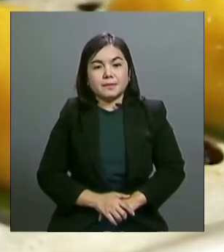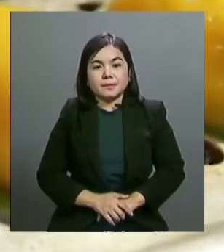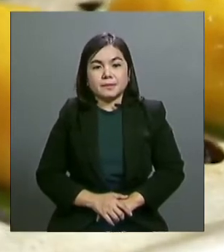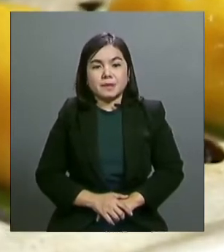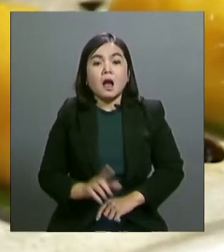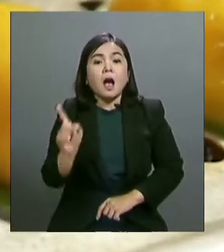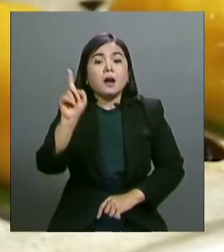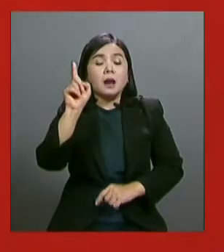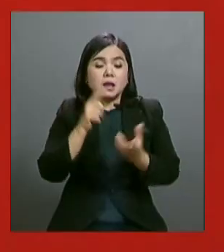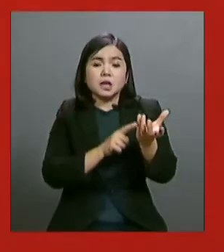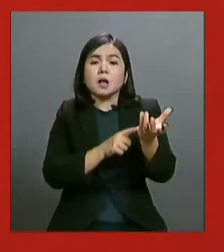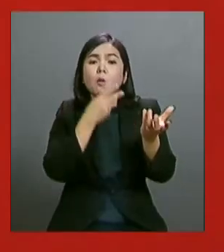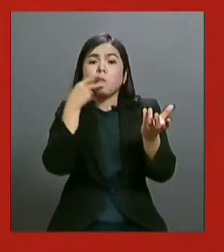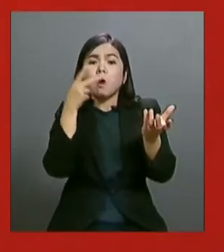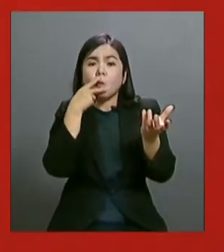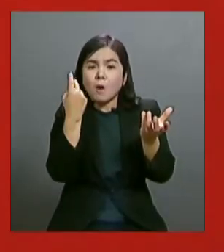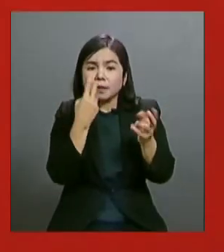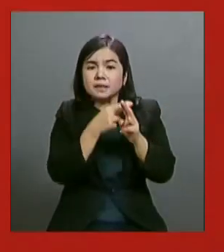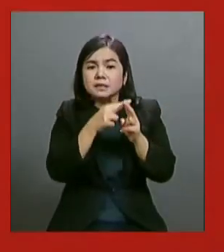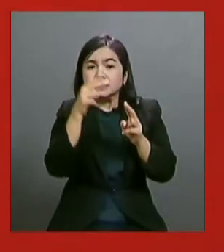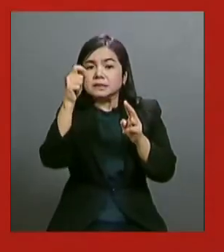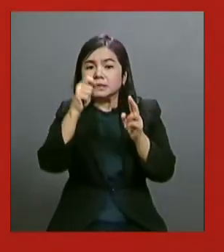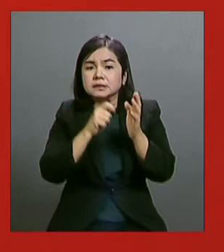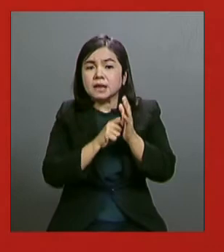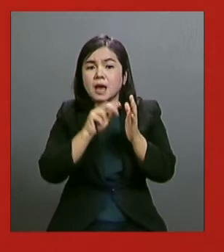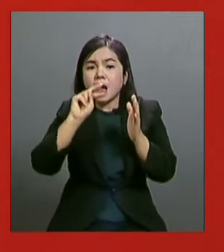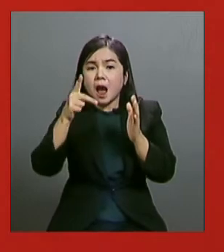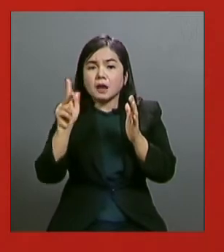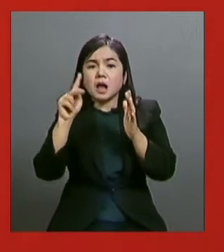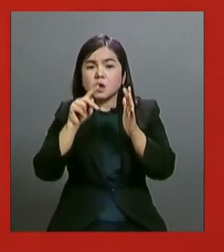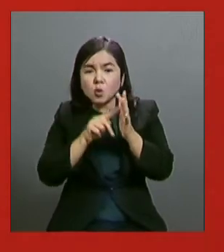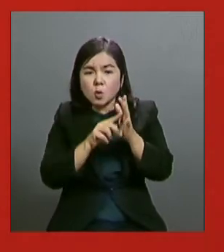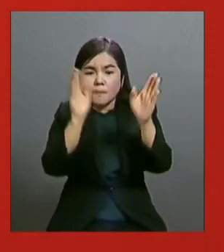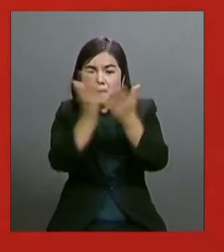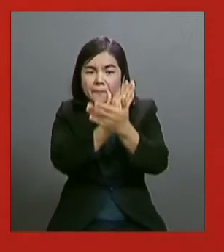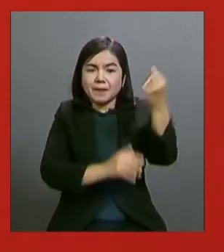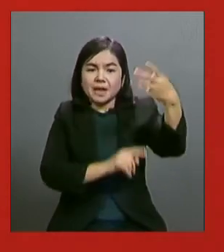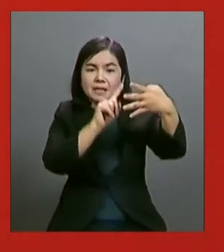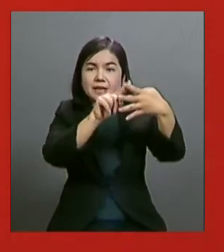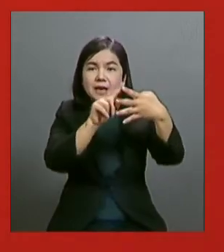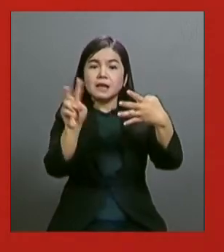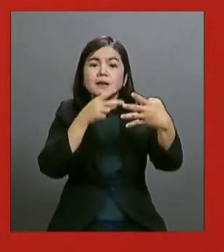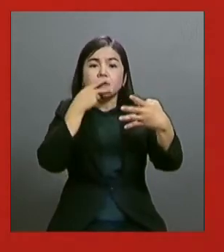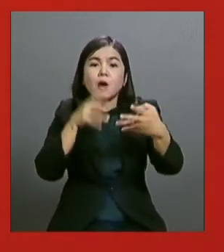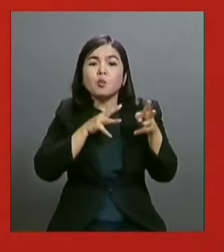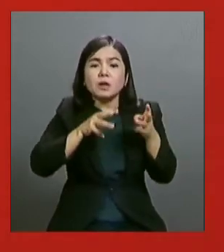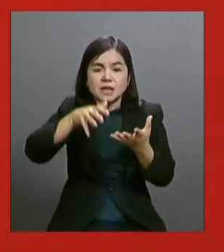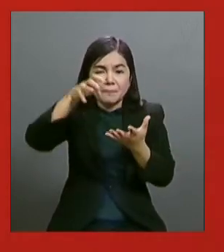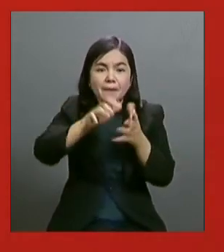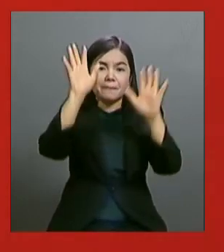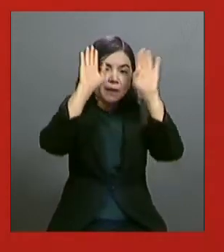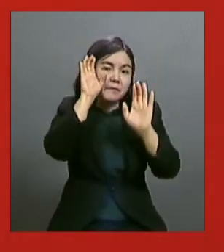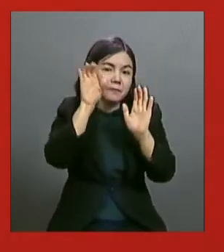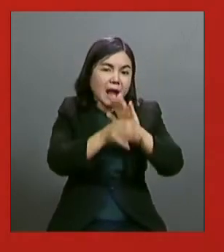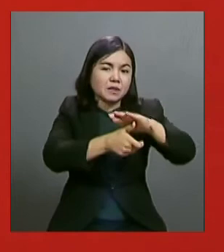ขนมอังกูแบ่งออกเป็น4ชนิดได้แก่อังกูโก้ยคือขนมที่กดลงในพิมพ์รูปเต่า